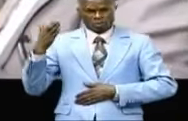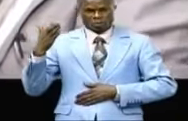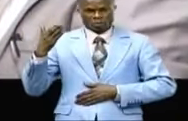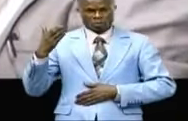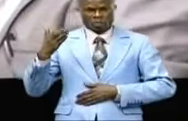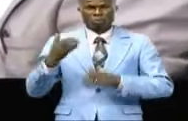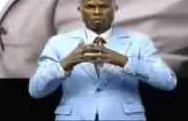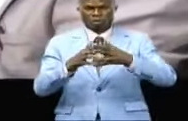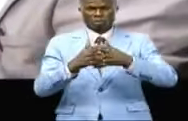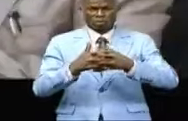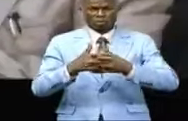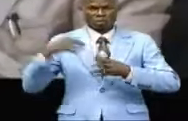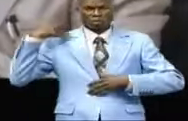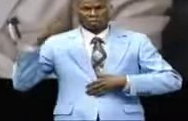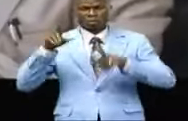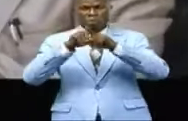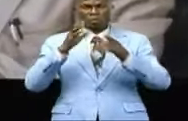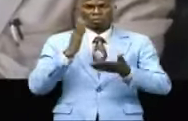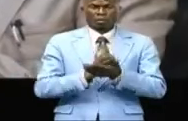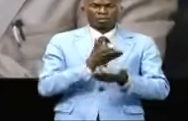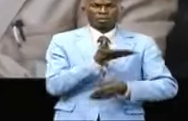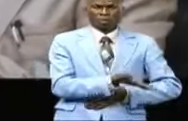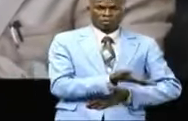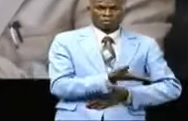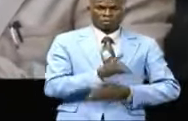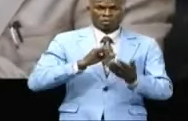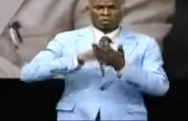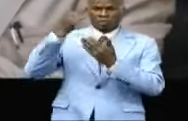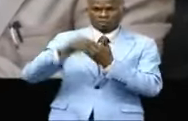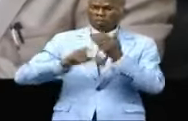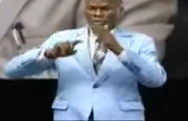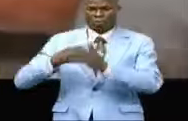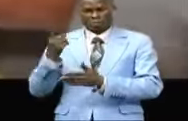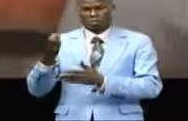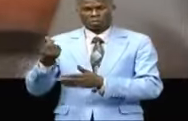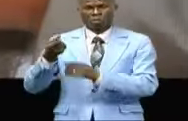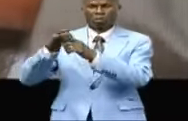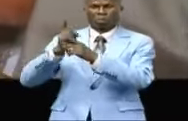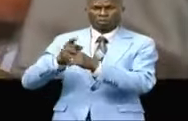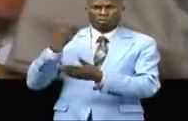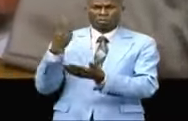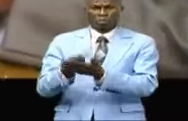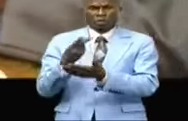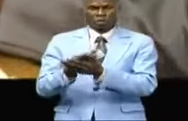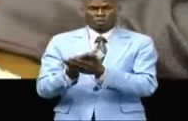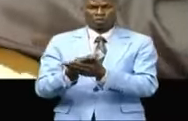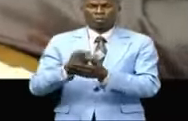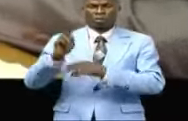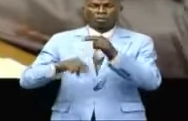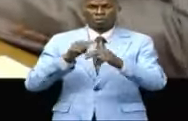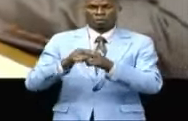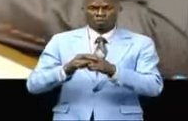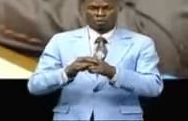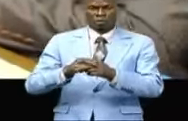en partenariat public-privé d'une part, et les projets directement financés par le Fonds national d'entretien routier et ceux